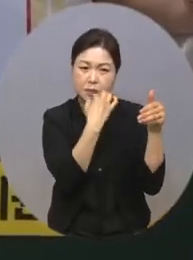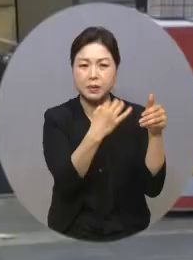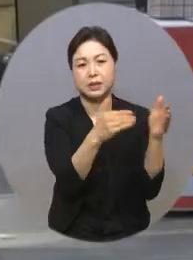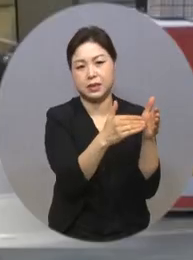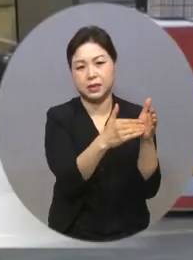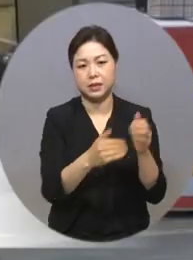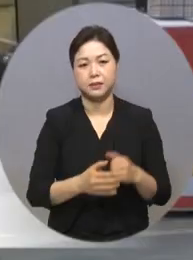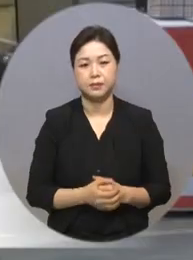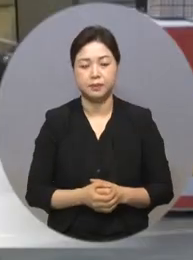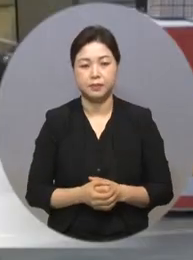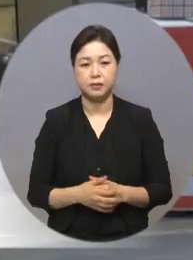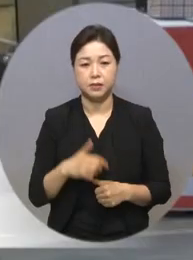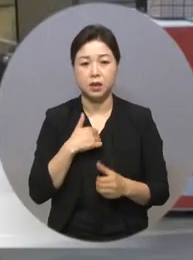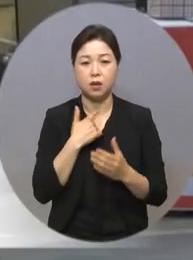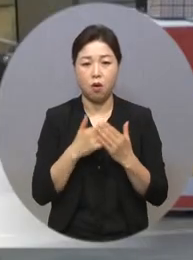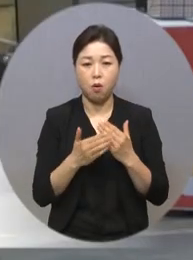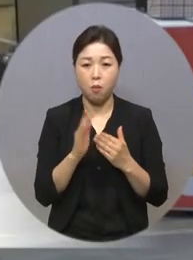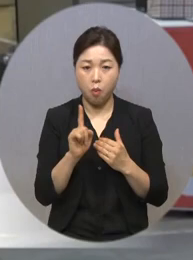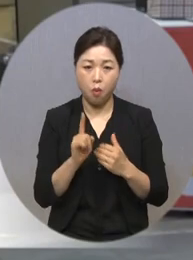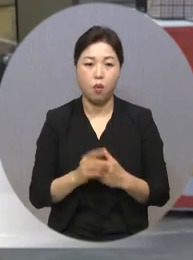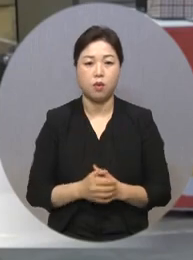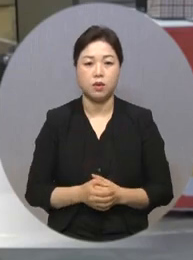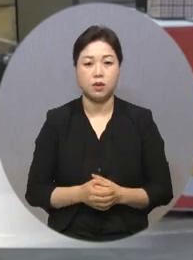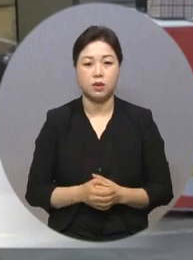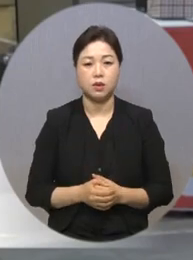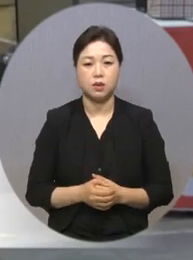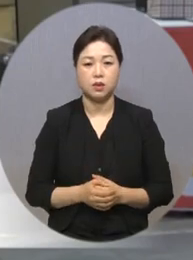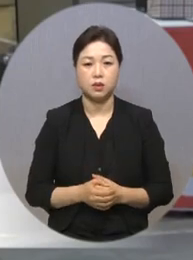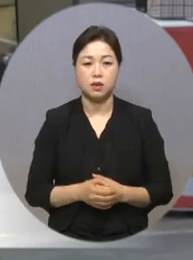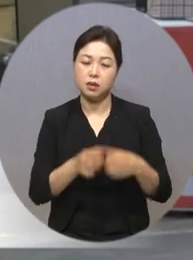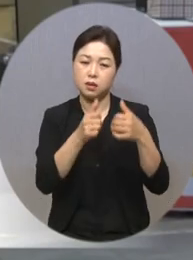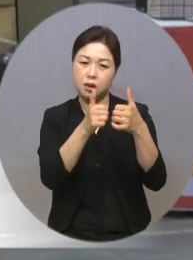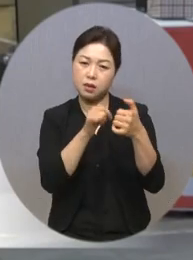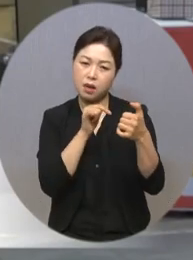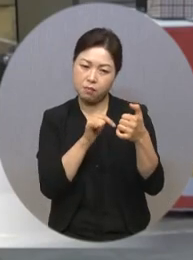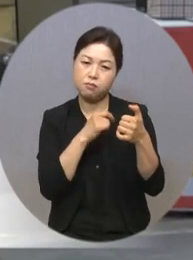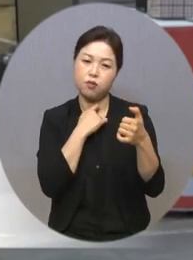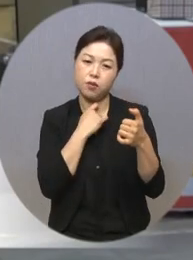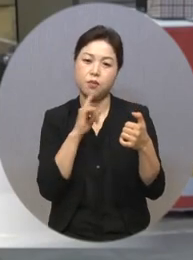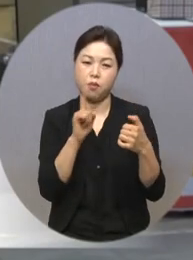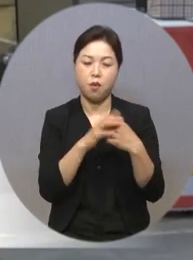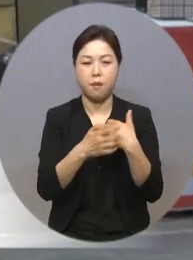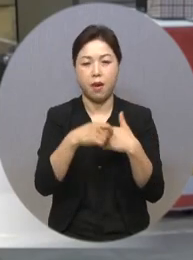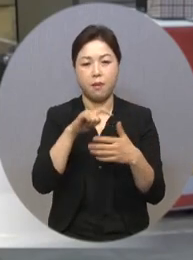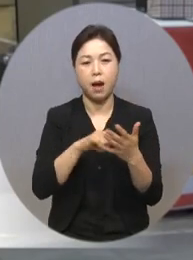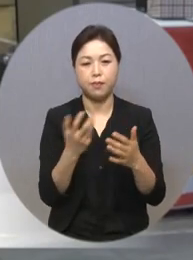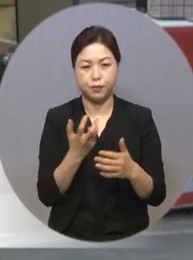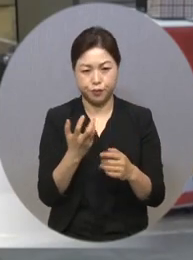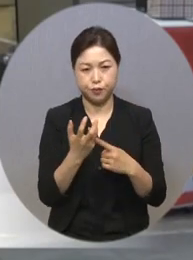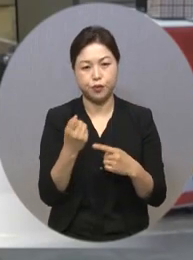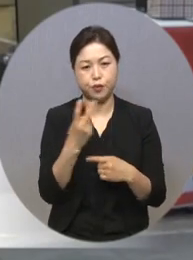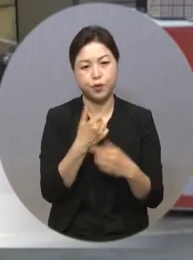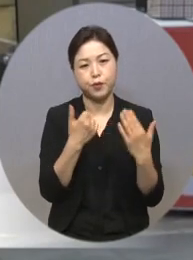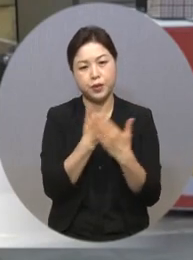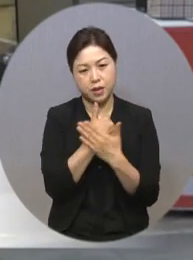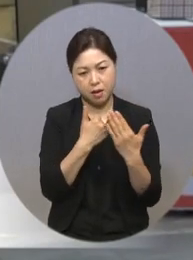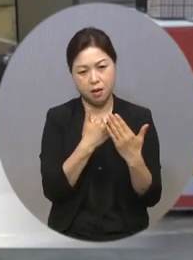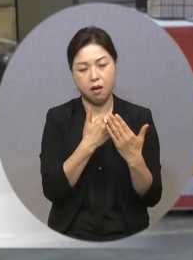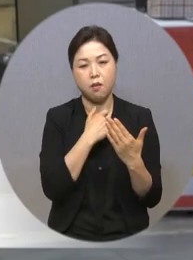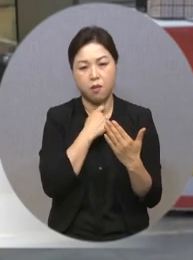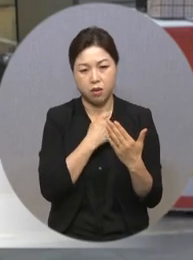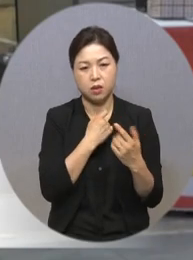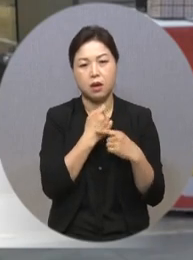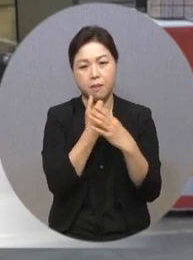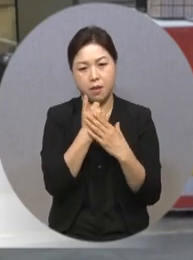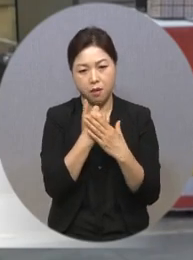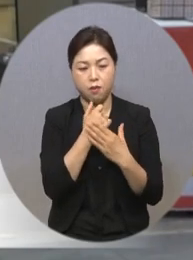현실입니다. 제 경험상으로는 상담을 한 이유가 마음이 아프고 좀 위로를 받고 싶고 다독임 받고